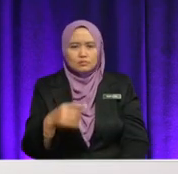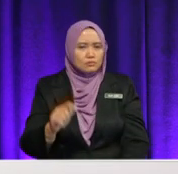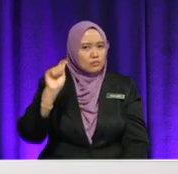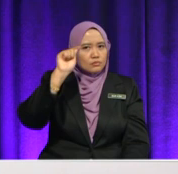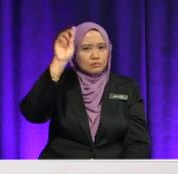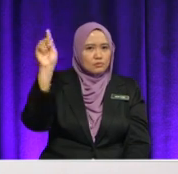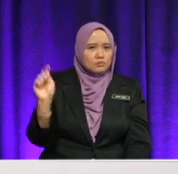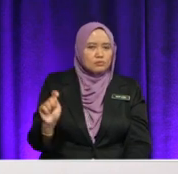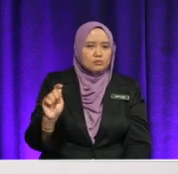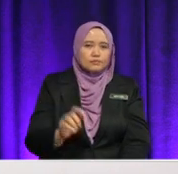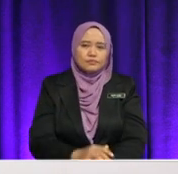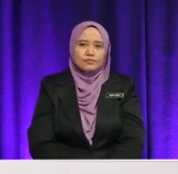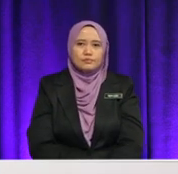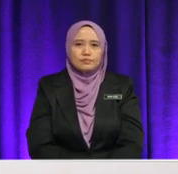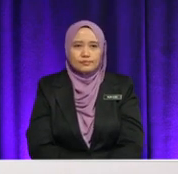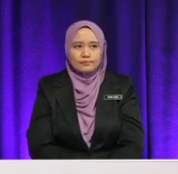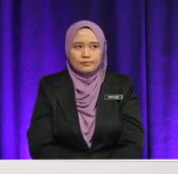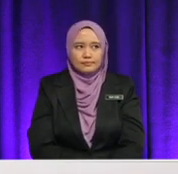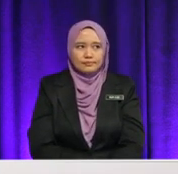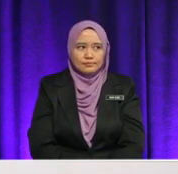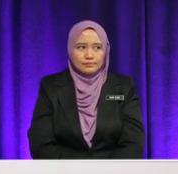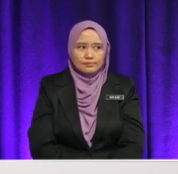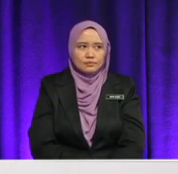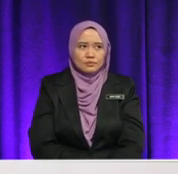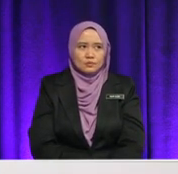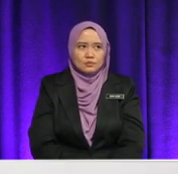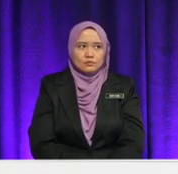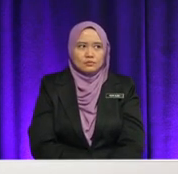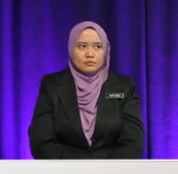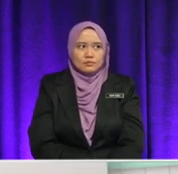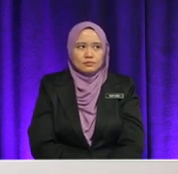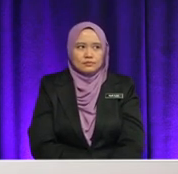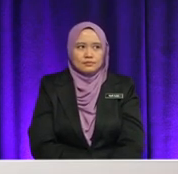tangan dan selebrikan soal Anda ada